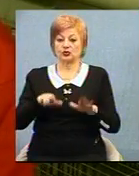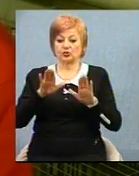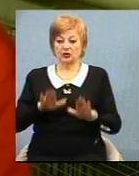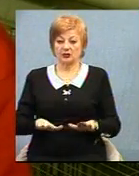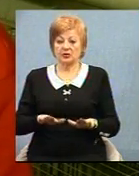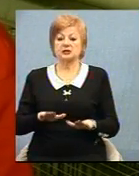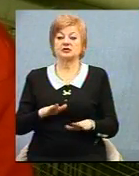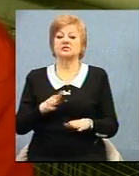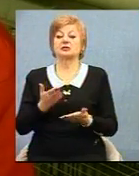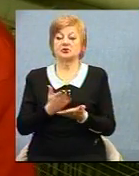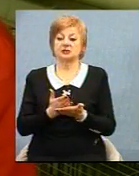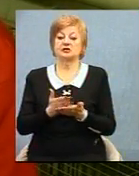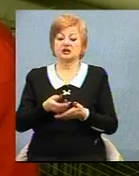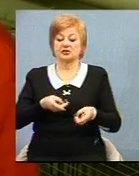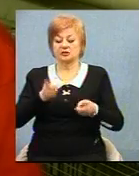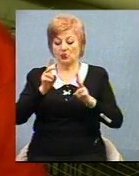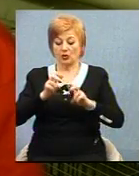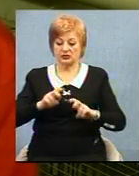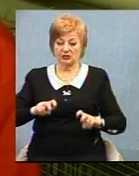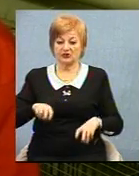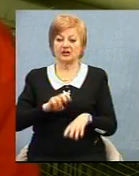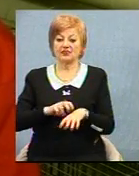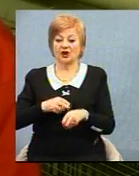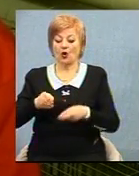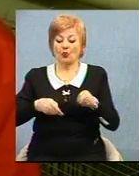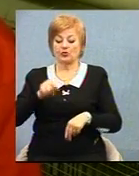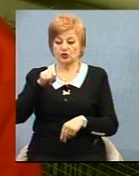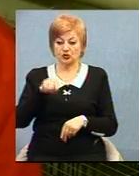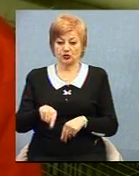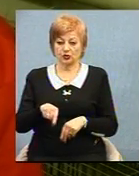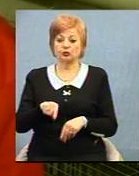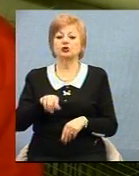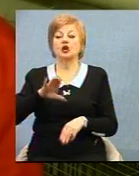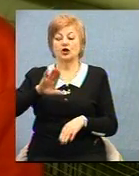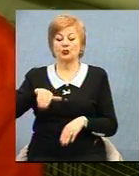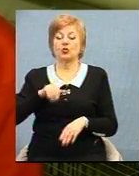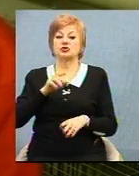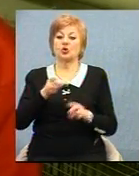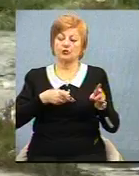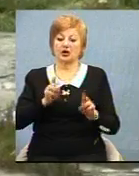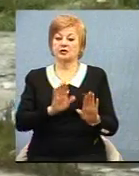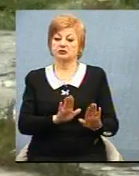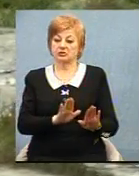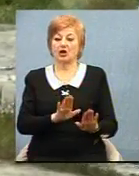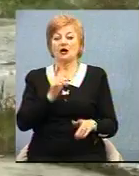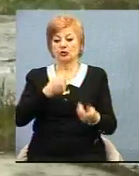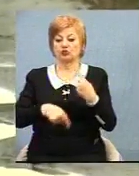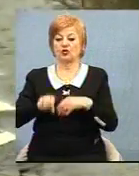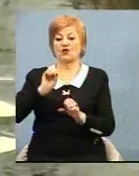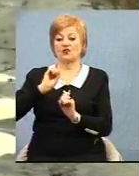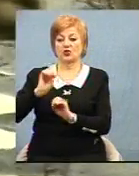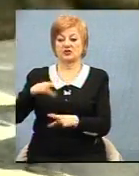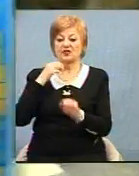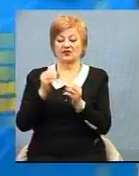мобільної клініки. Тут вже ветеринари проводили осмотр, операцію. Тут собаки знаходились на післяопераційній передержці і після цього їх повертали в прежнє